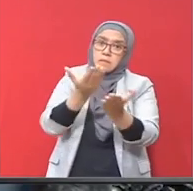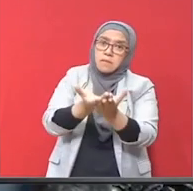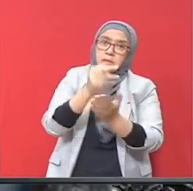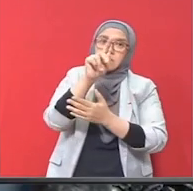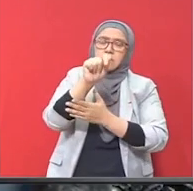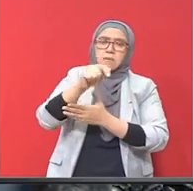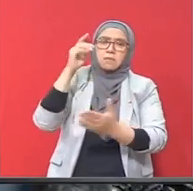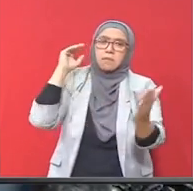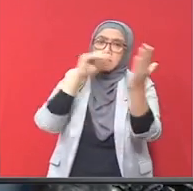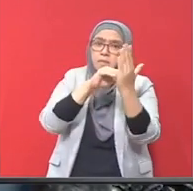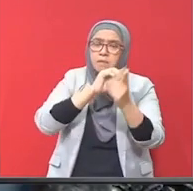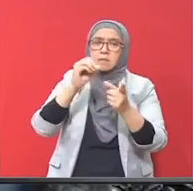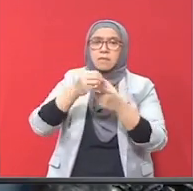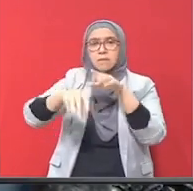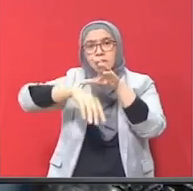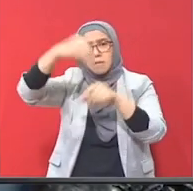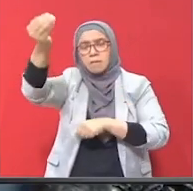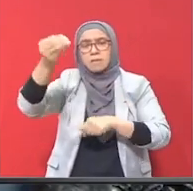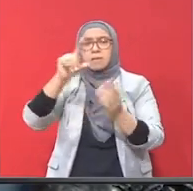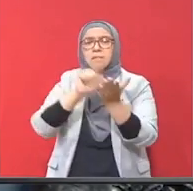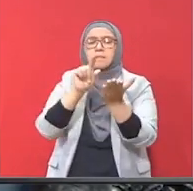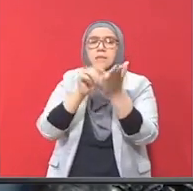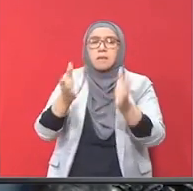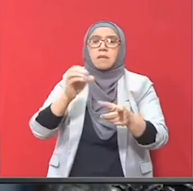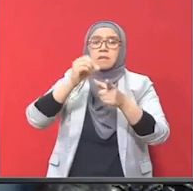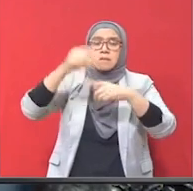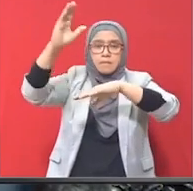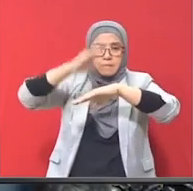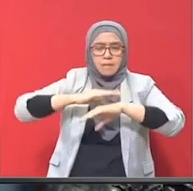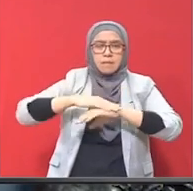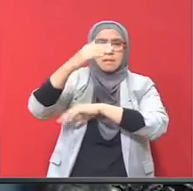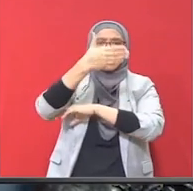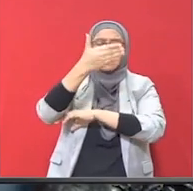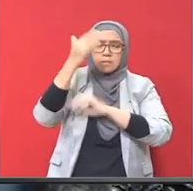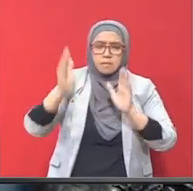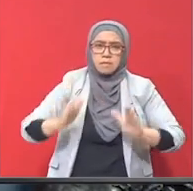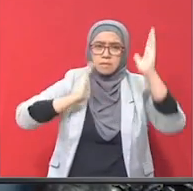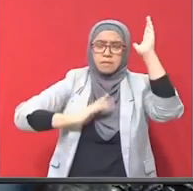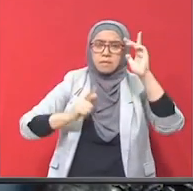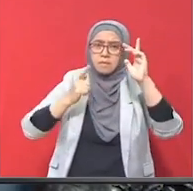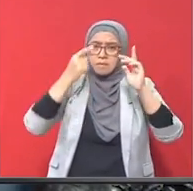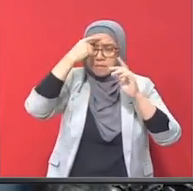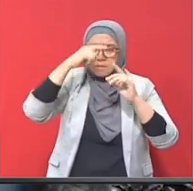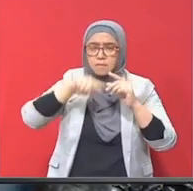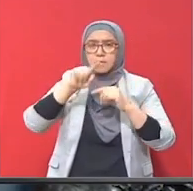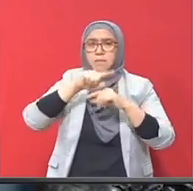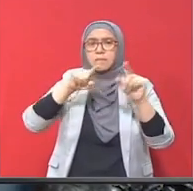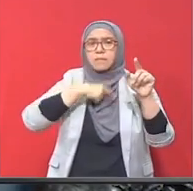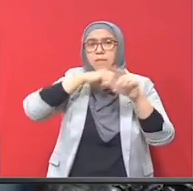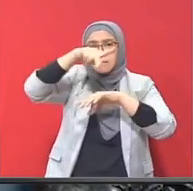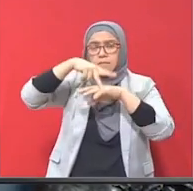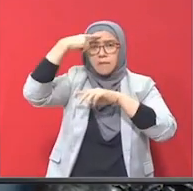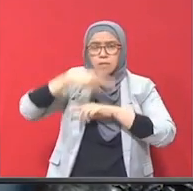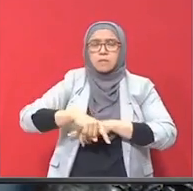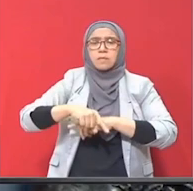mengeluarkan kenyataan media ataupun memanggil duta besar Filipina ke Kementerian tindakan-tindakan sedemikian adalah bertujuan